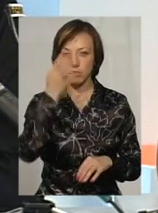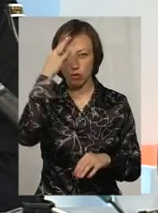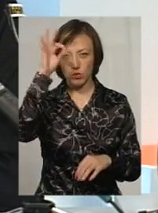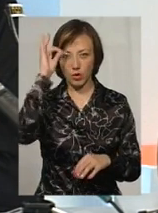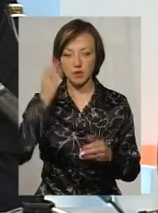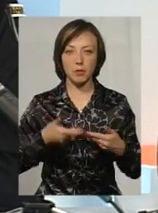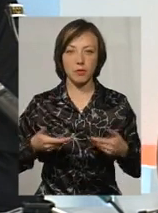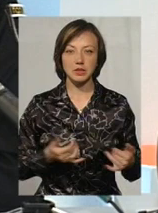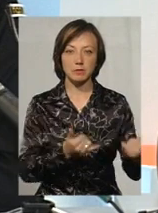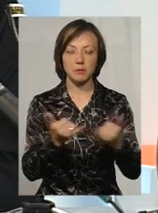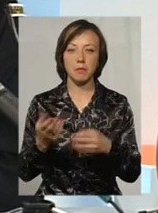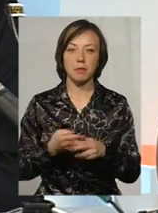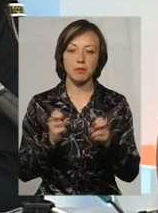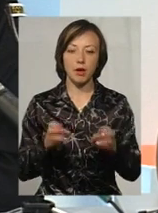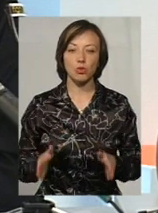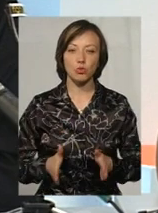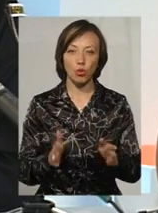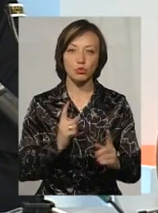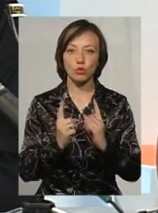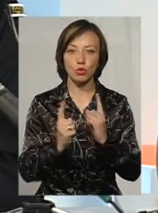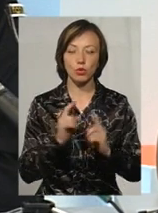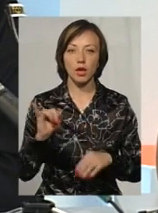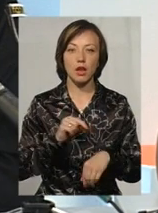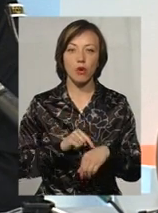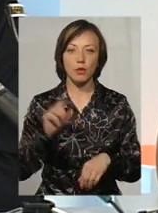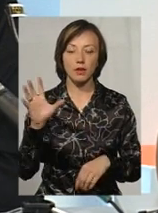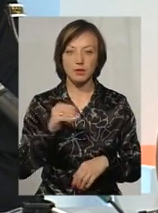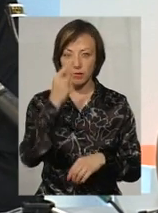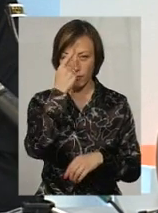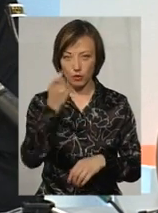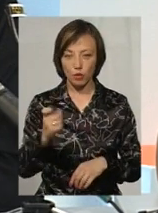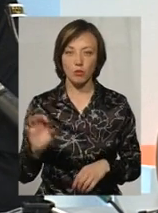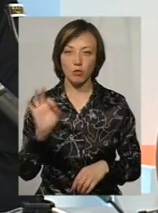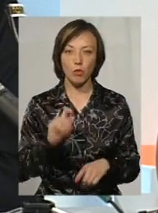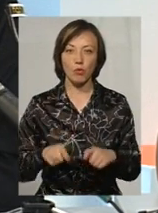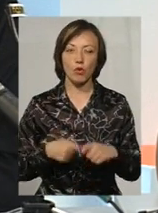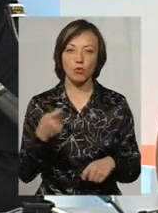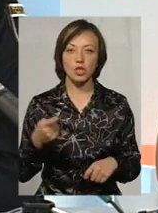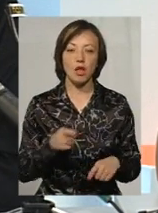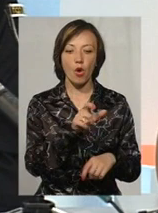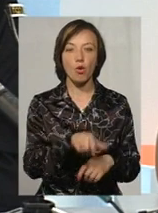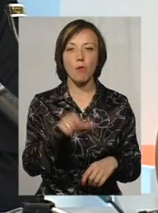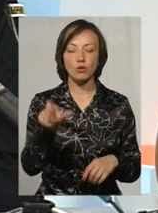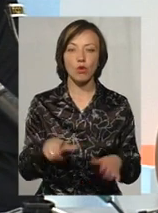Ми забезпечуємо безпеку дорожнього руху і реагуємо на всі повідомлення щодо порушення громадського порядку.